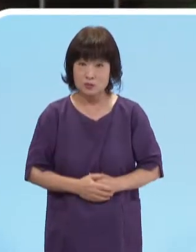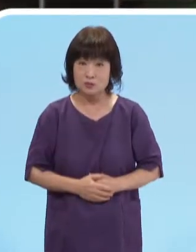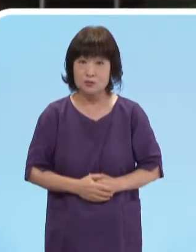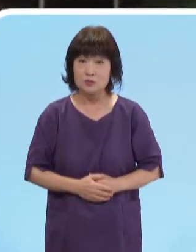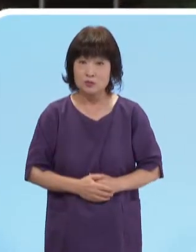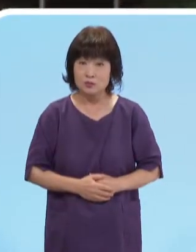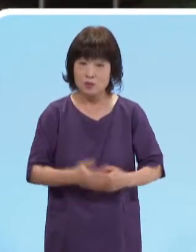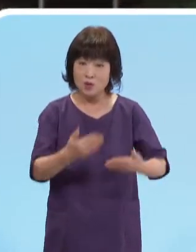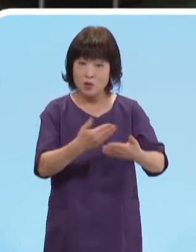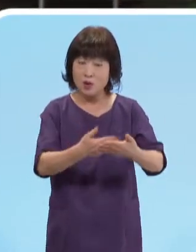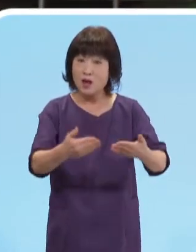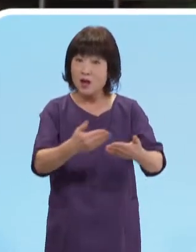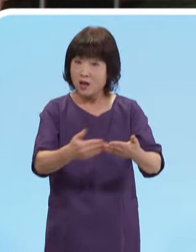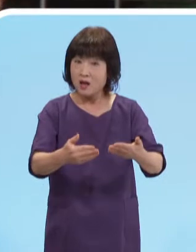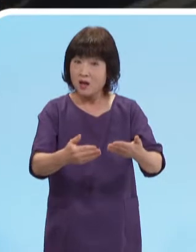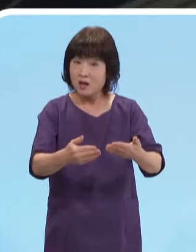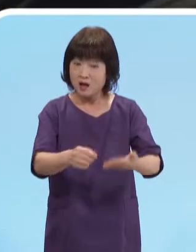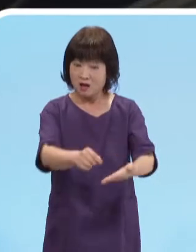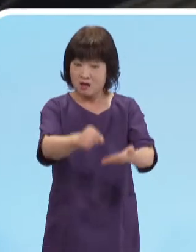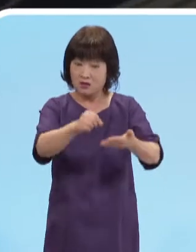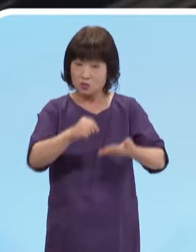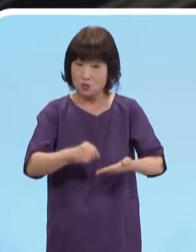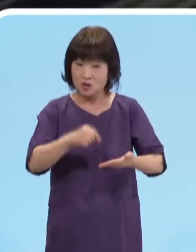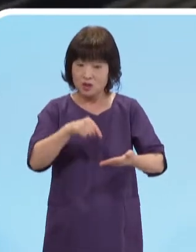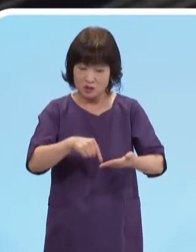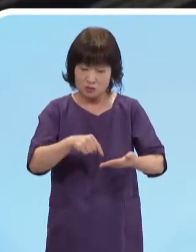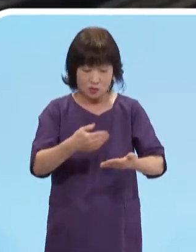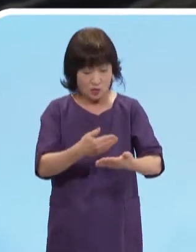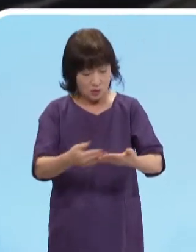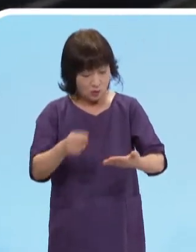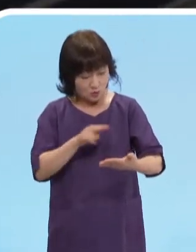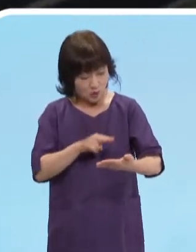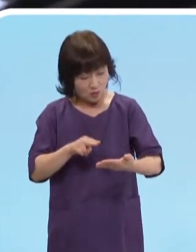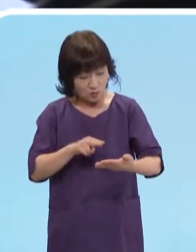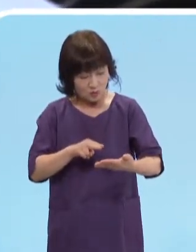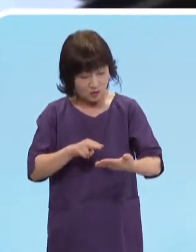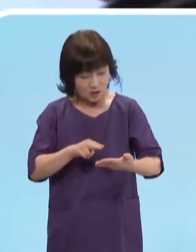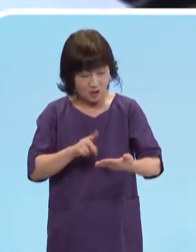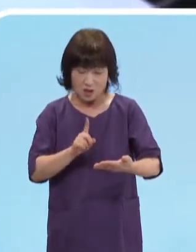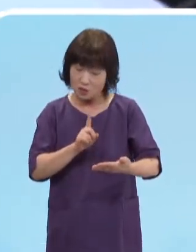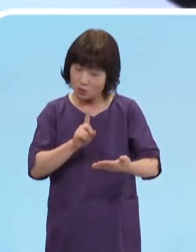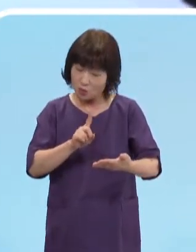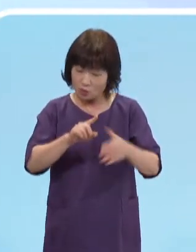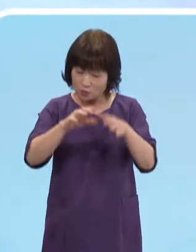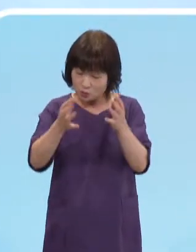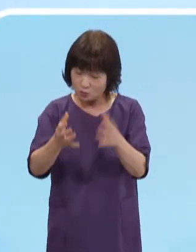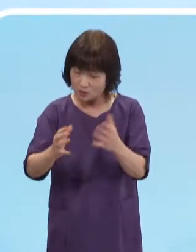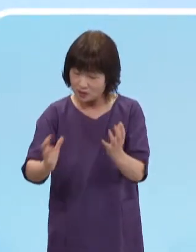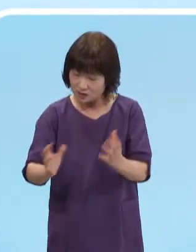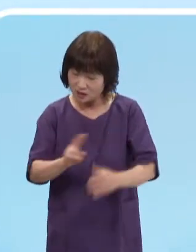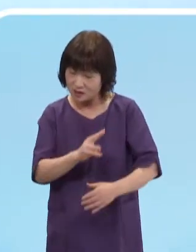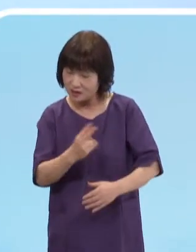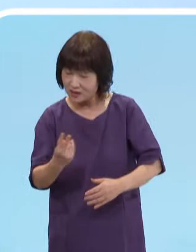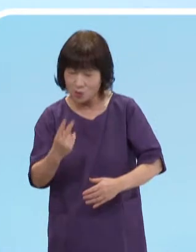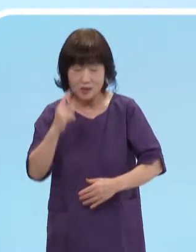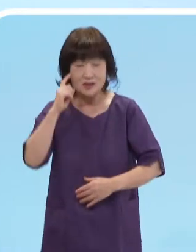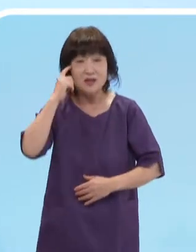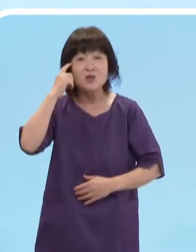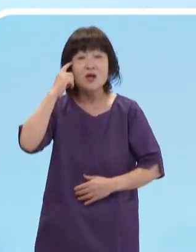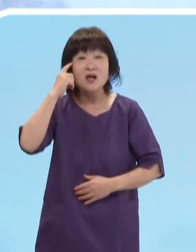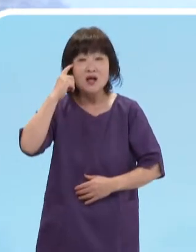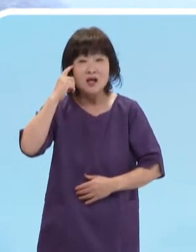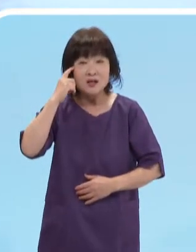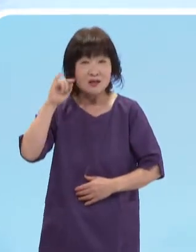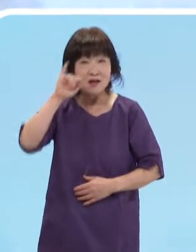本的にやっぱり絵が送られてきて、その絵を見てどういう風なその立体にしようかを考え